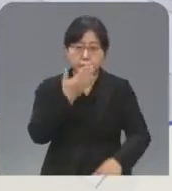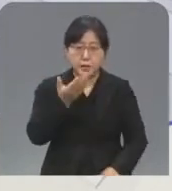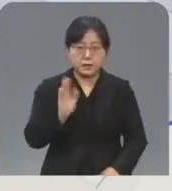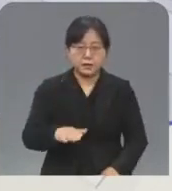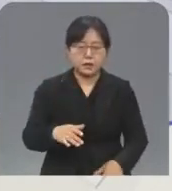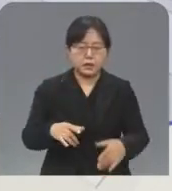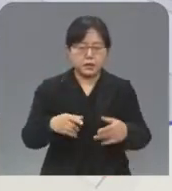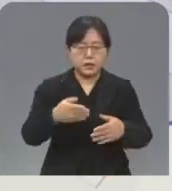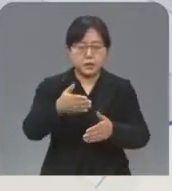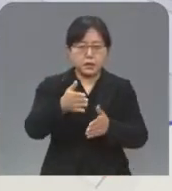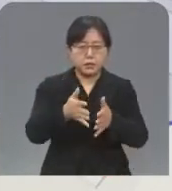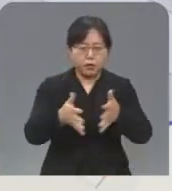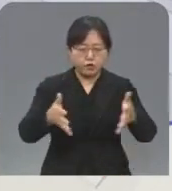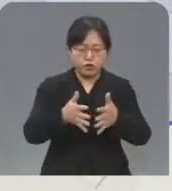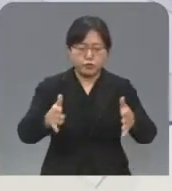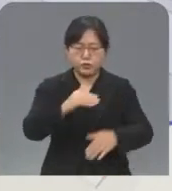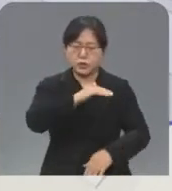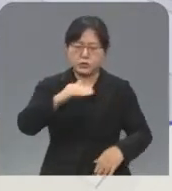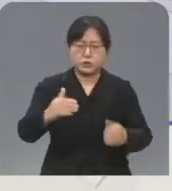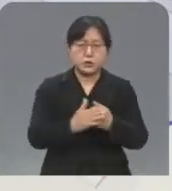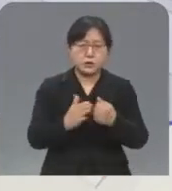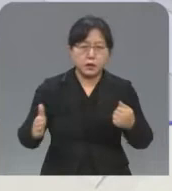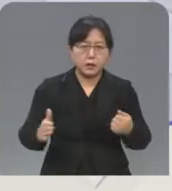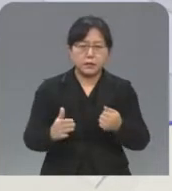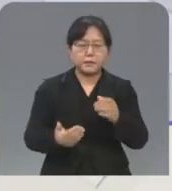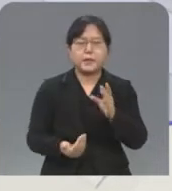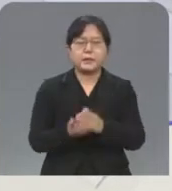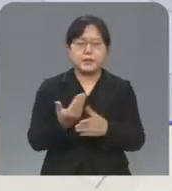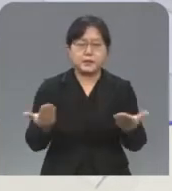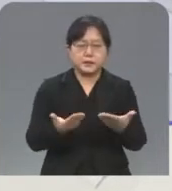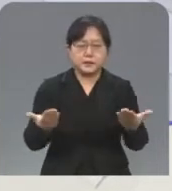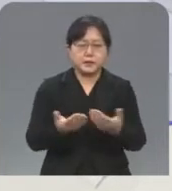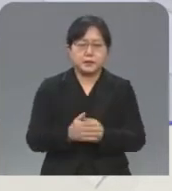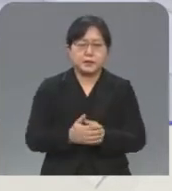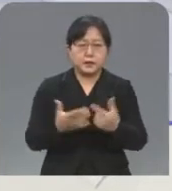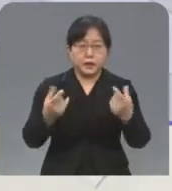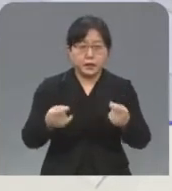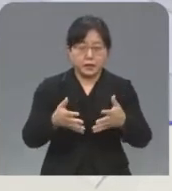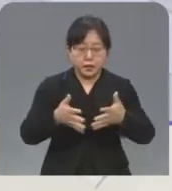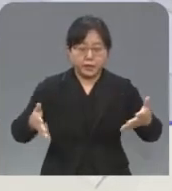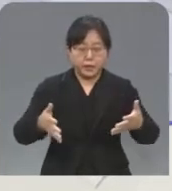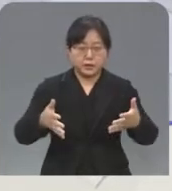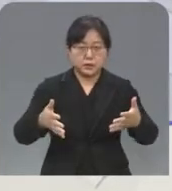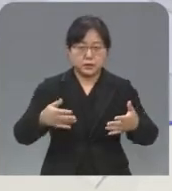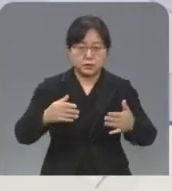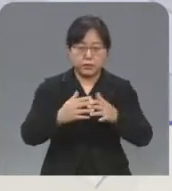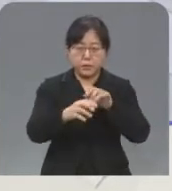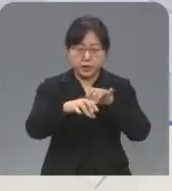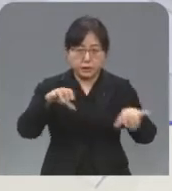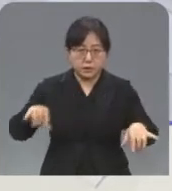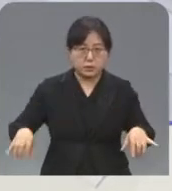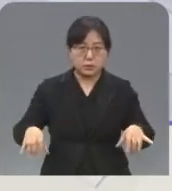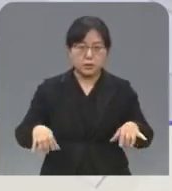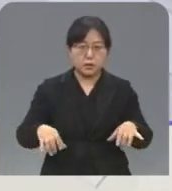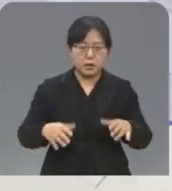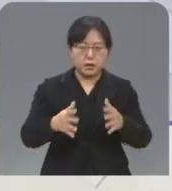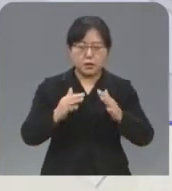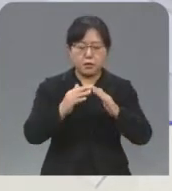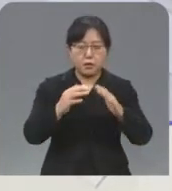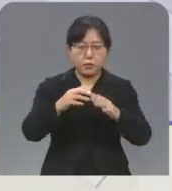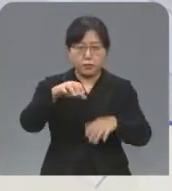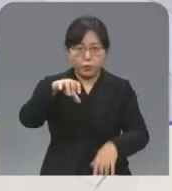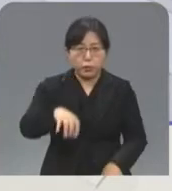이 경계를 건축물 기준으로 정하다 보니 빚어진 일입니다. 같은 아파트 단지나 한 마을에서도 건물 위치에